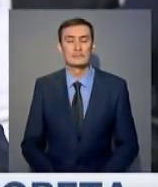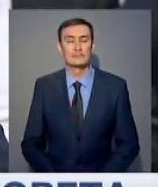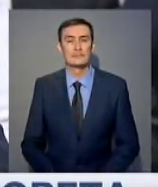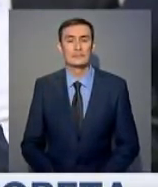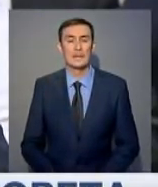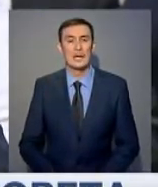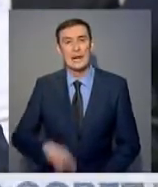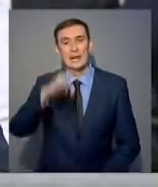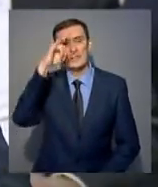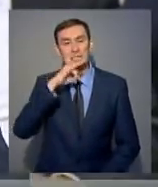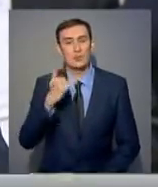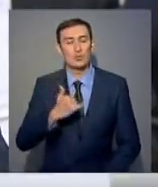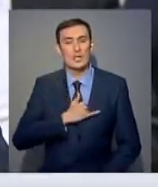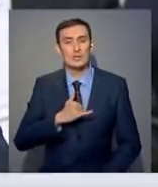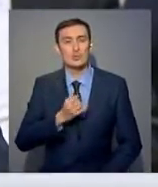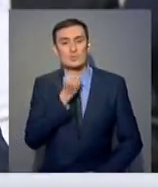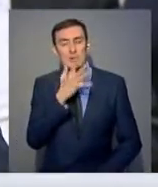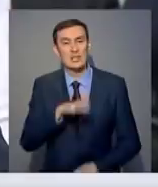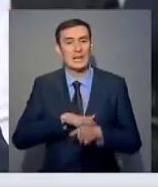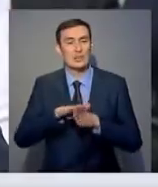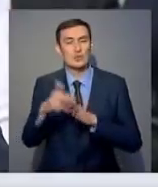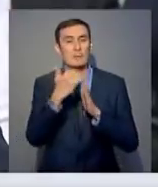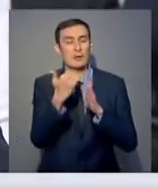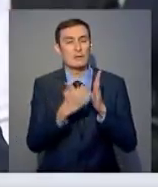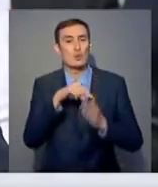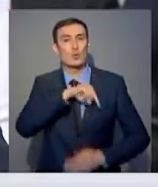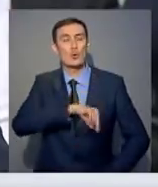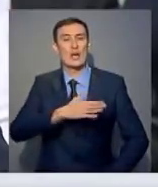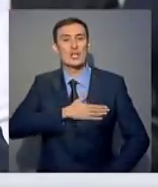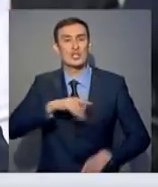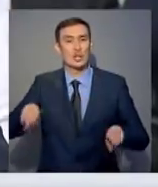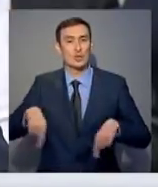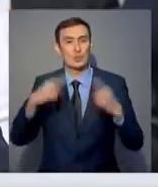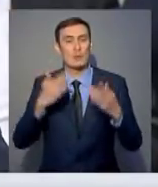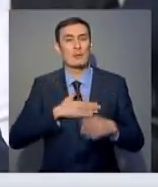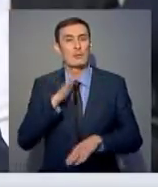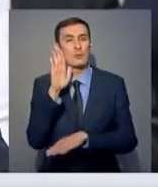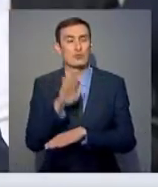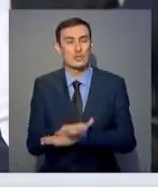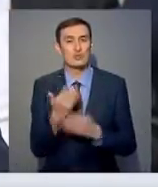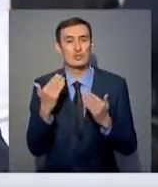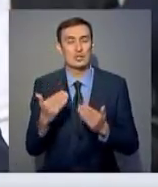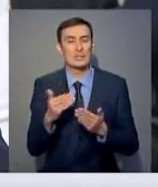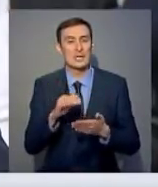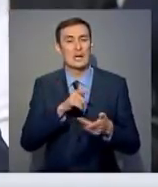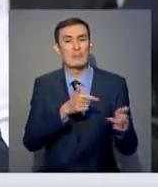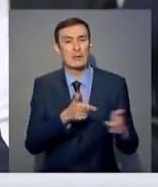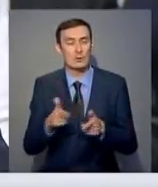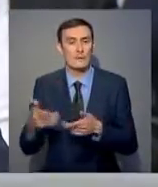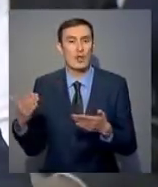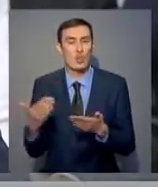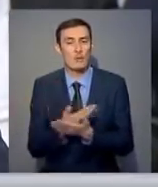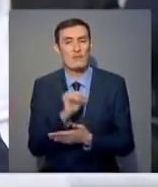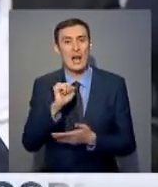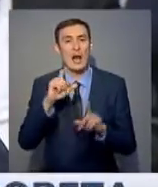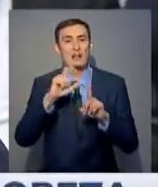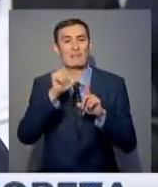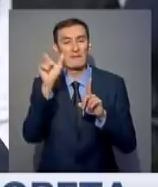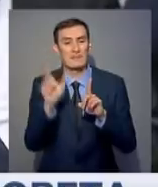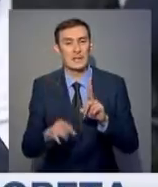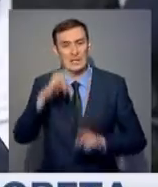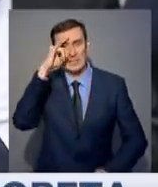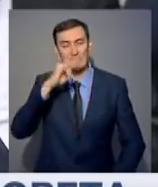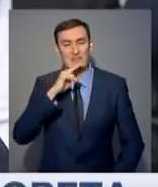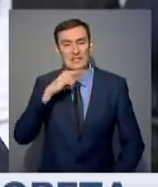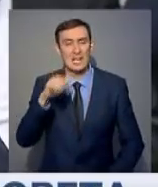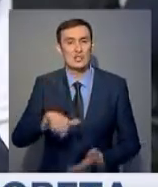за казахстане успешно реализуется программа рухани жан гору по моему поручению разработан новый алфавит казахского языка